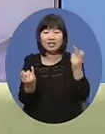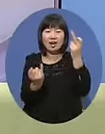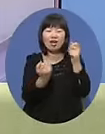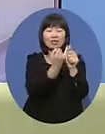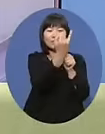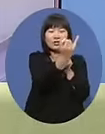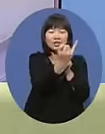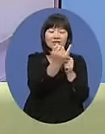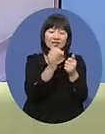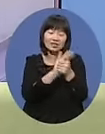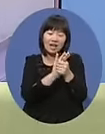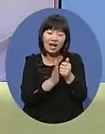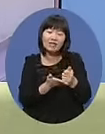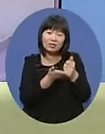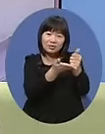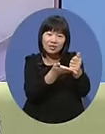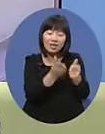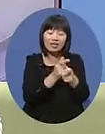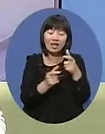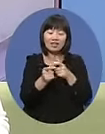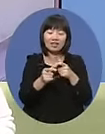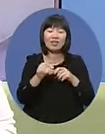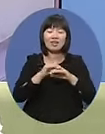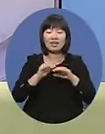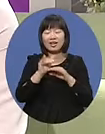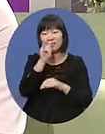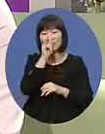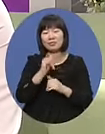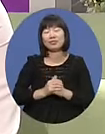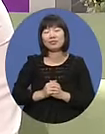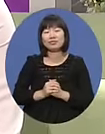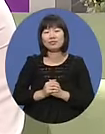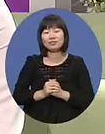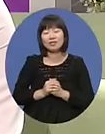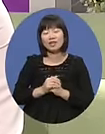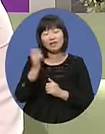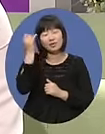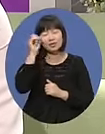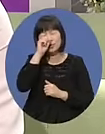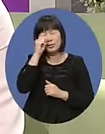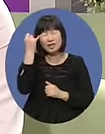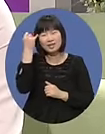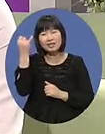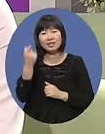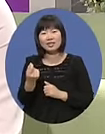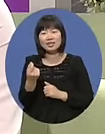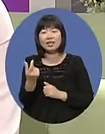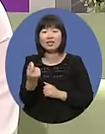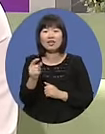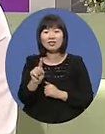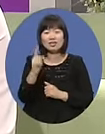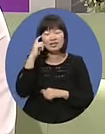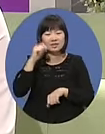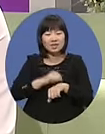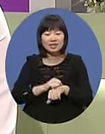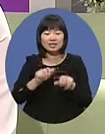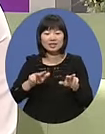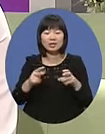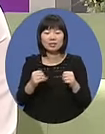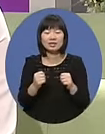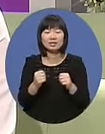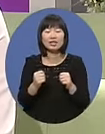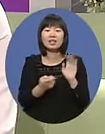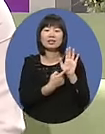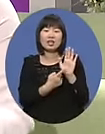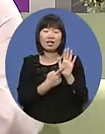있을 것 같아요. 네. 네. 저도 그 부분에 대해서 굉장히 좋은 생각이라고 생각하고요. 네. 그런 어떤 지혜들이 이제 좀 많이